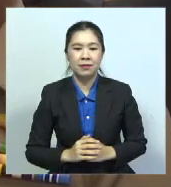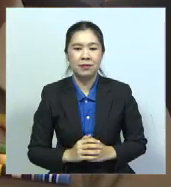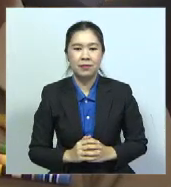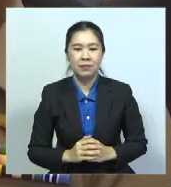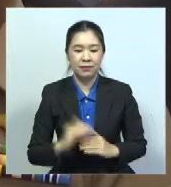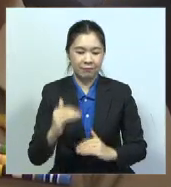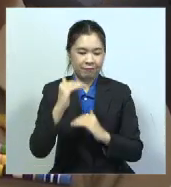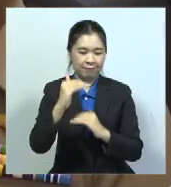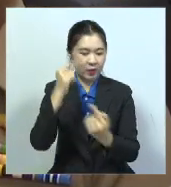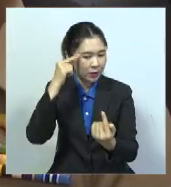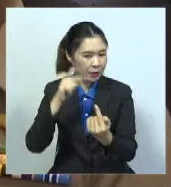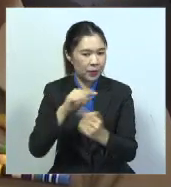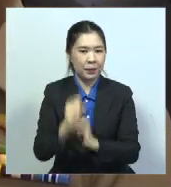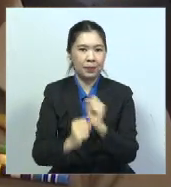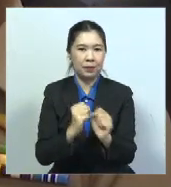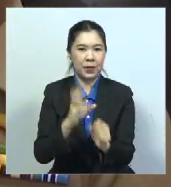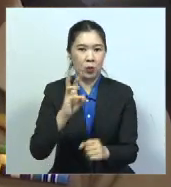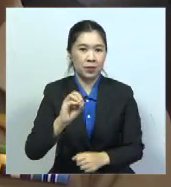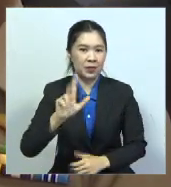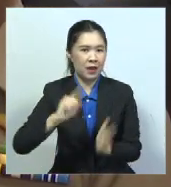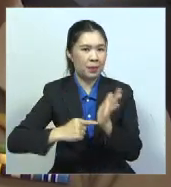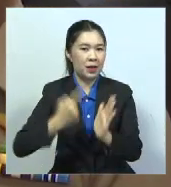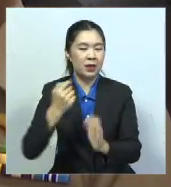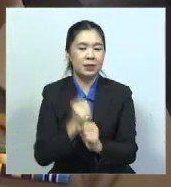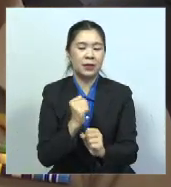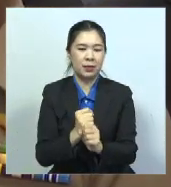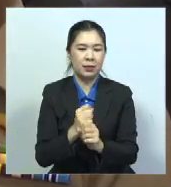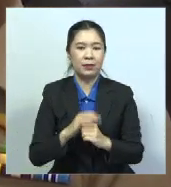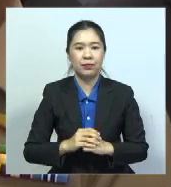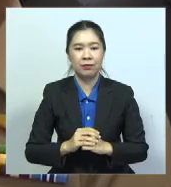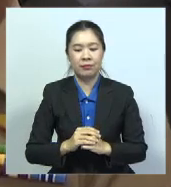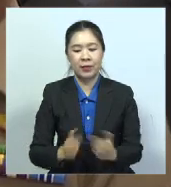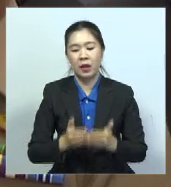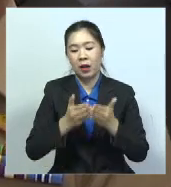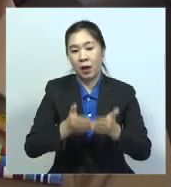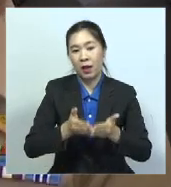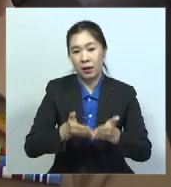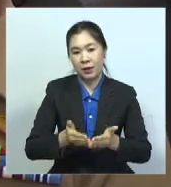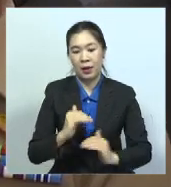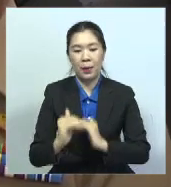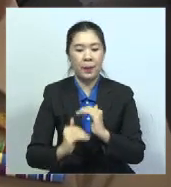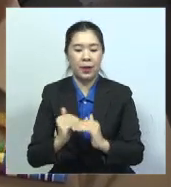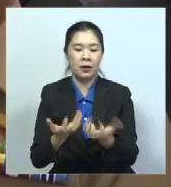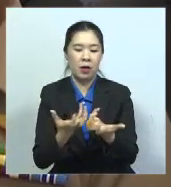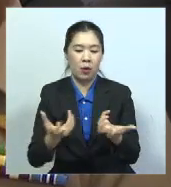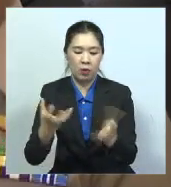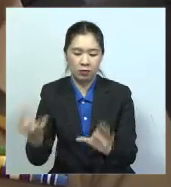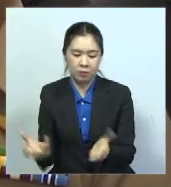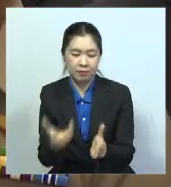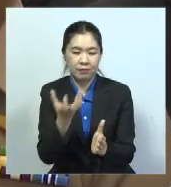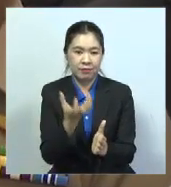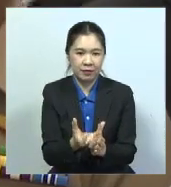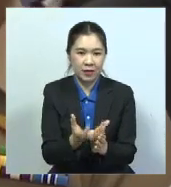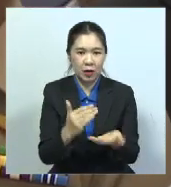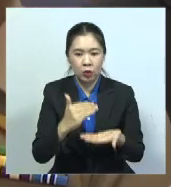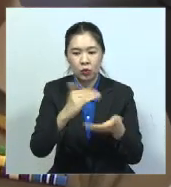ก็ตั้งเป้าไว้นะครับภายในปี63น่าจะเริ่มโครงการได้นะครับส่วนการพัฒนาท่าเรือเพื่ออำนวยความสะดวกด้านการขนส่งสินค้านะครับก็ได้มี